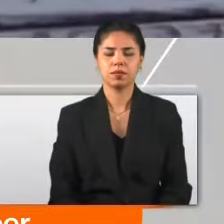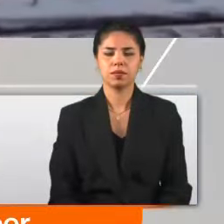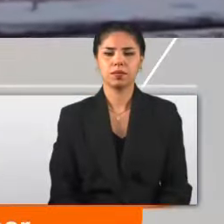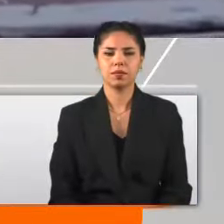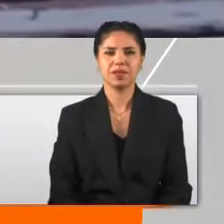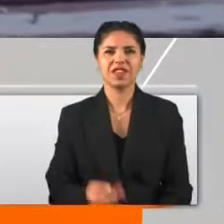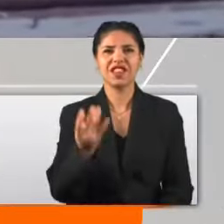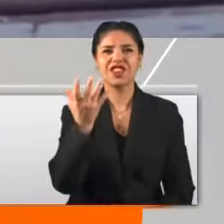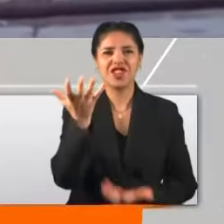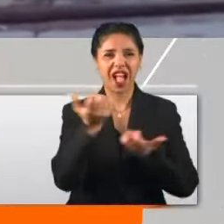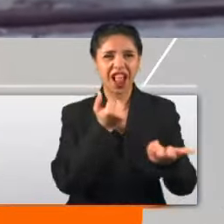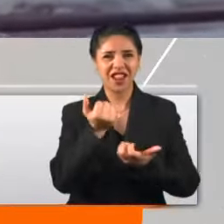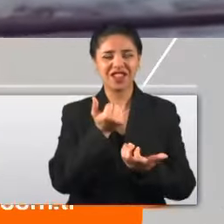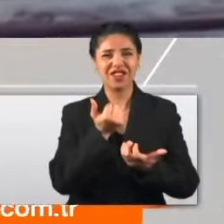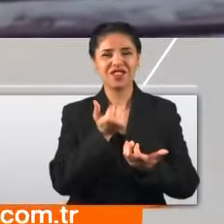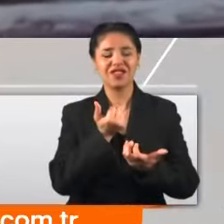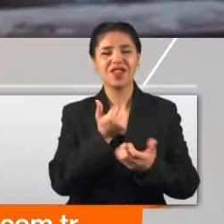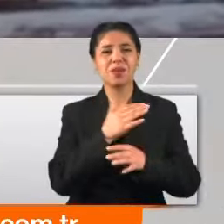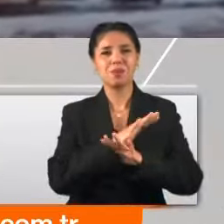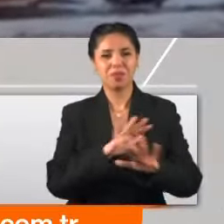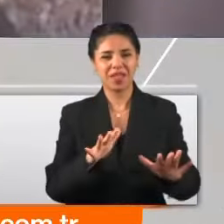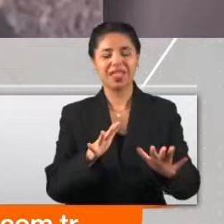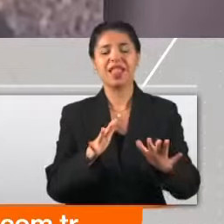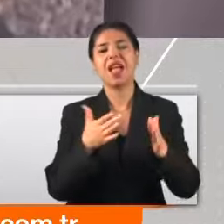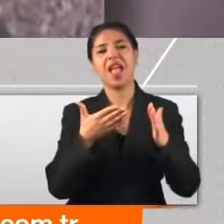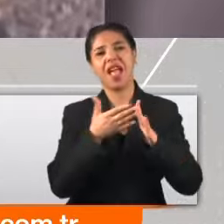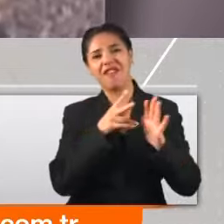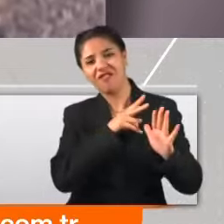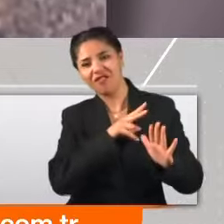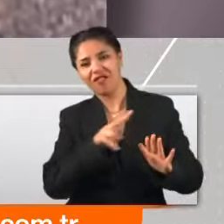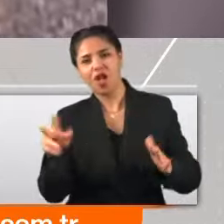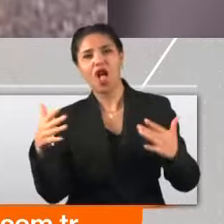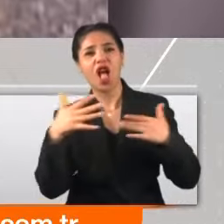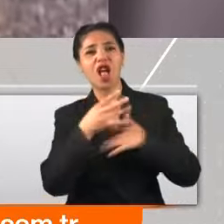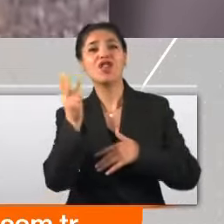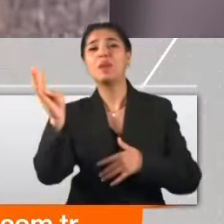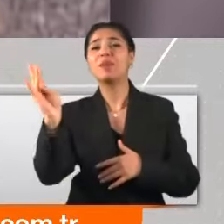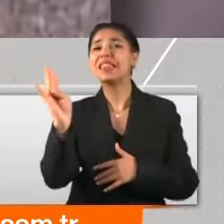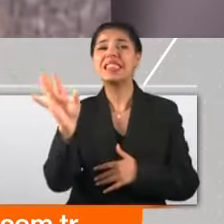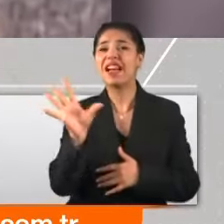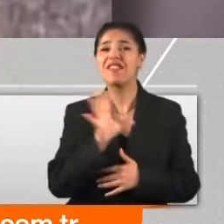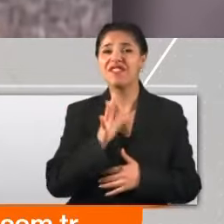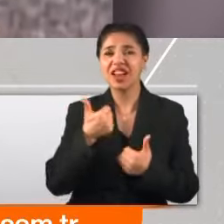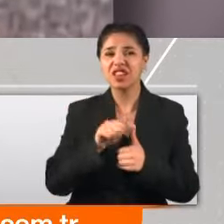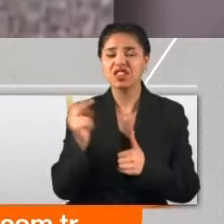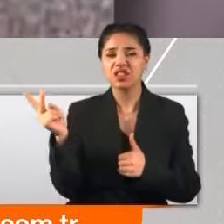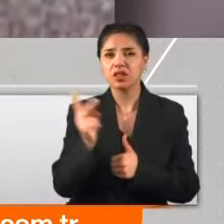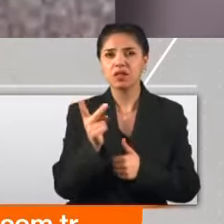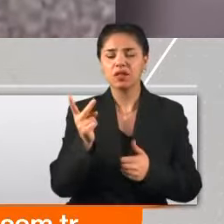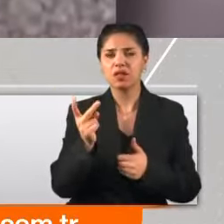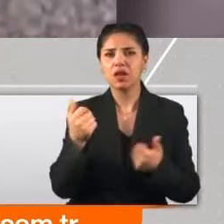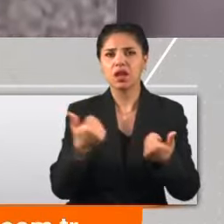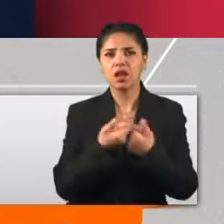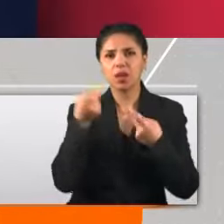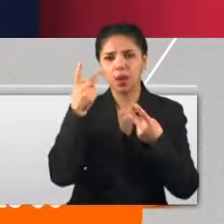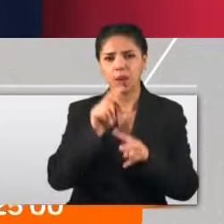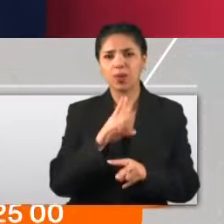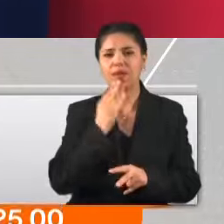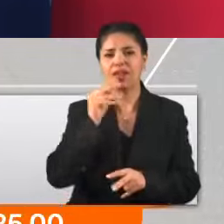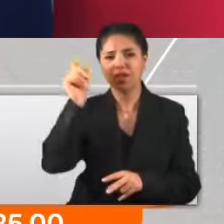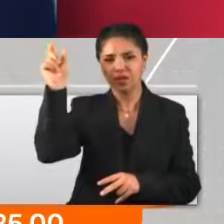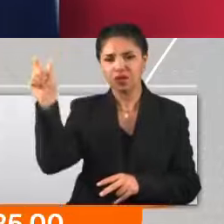Nişan alışverişi yapmış eve dönüyorlardı. Akşam nişan yüzükleri takılacak çift feci kazada hayatını kaybetti. Genç